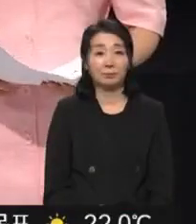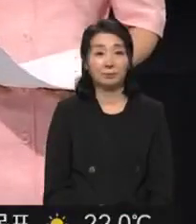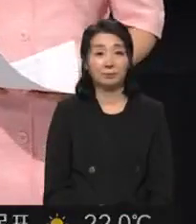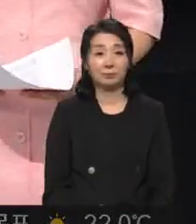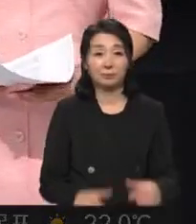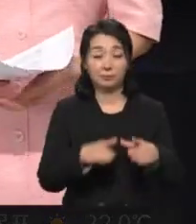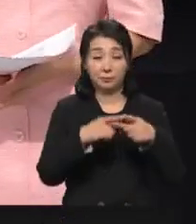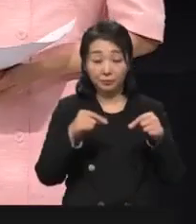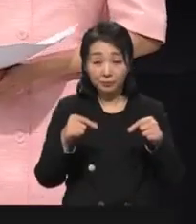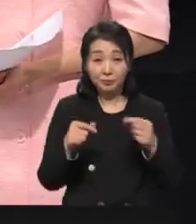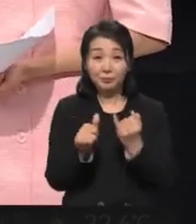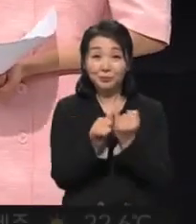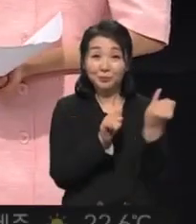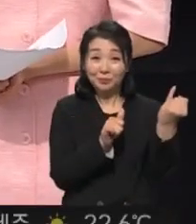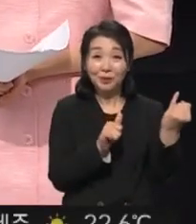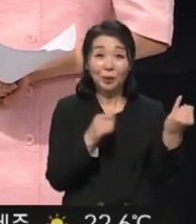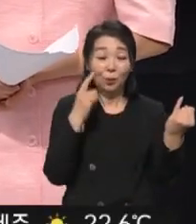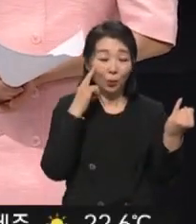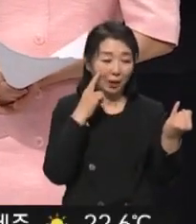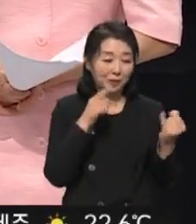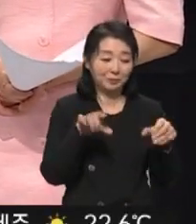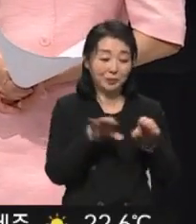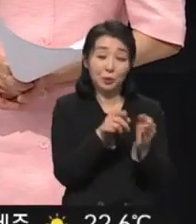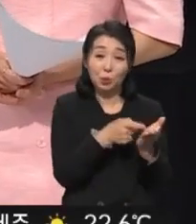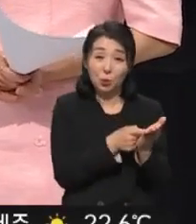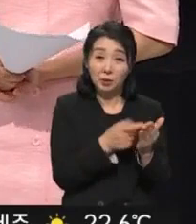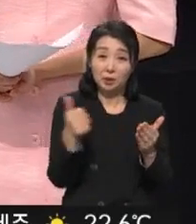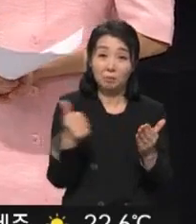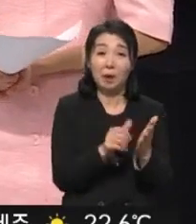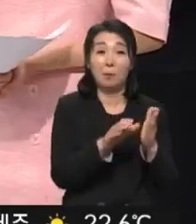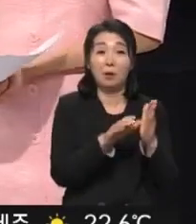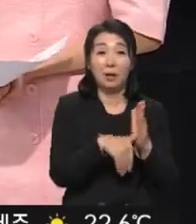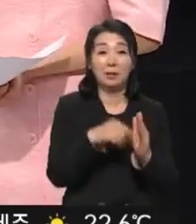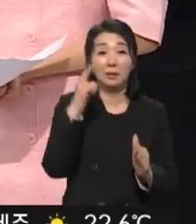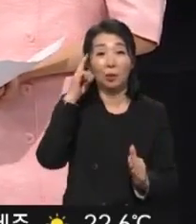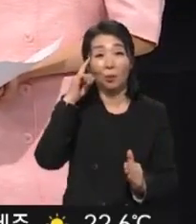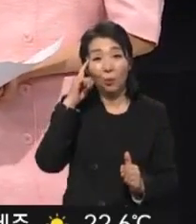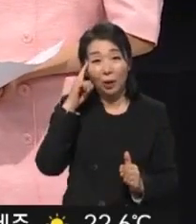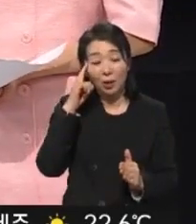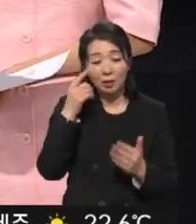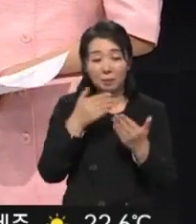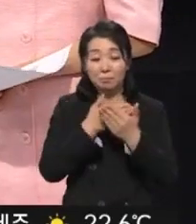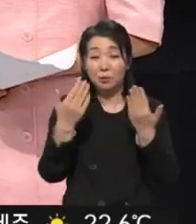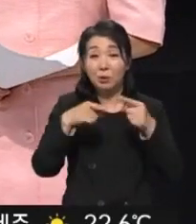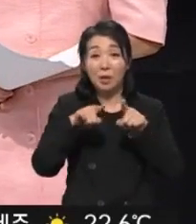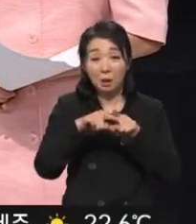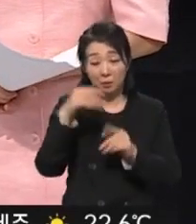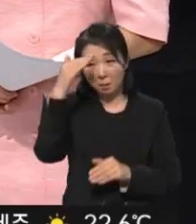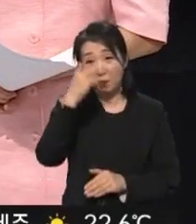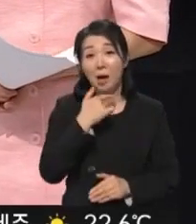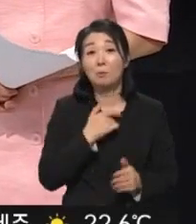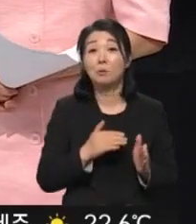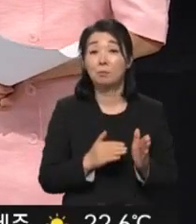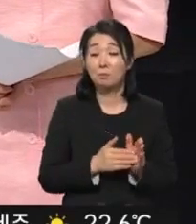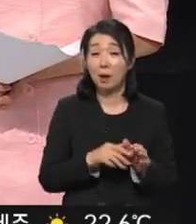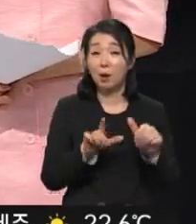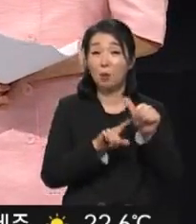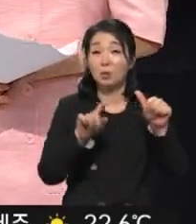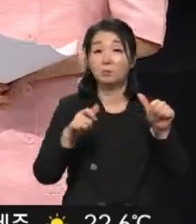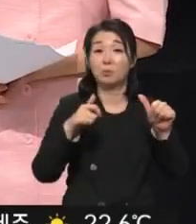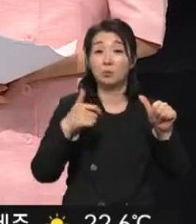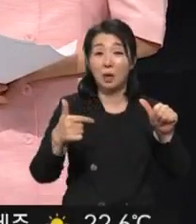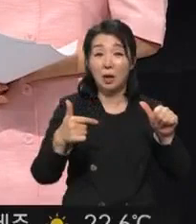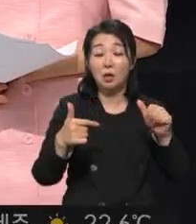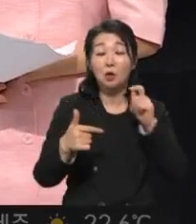일본 기시다 유코 여사와는 기시다 총리 방한 당시 진관사와 미술관을 함께 방문했는데요. 16일에는 올레나